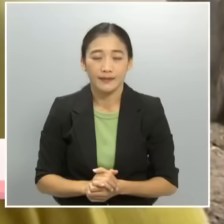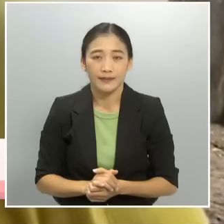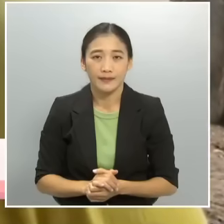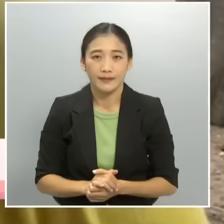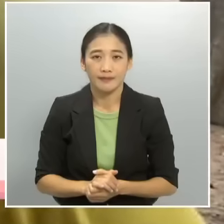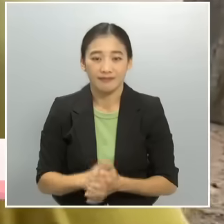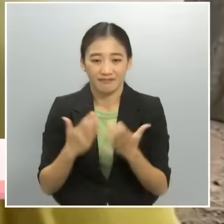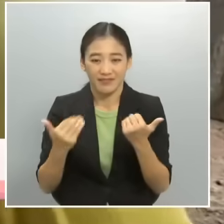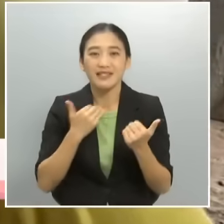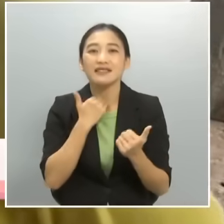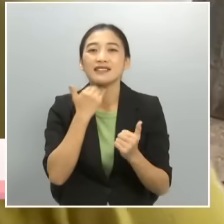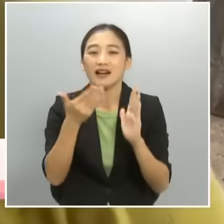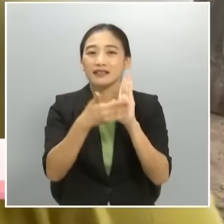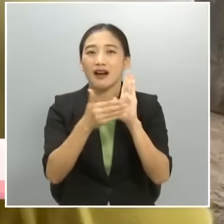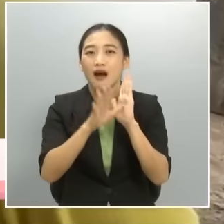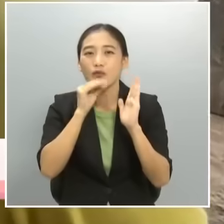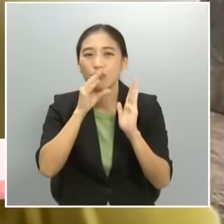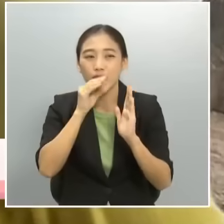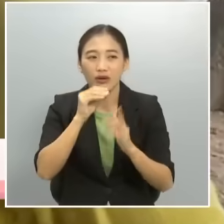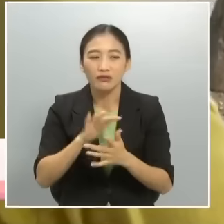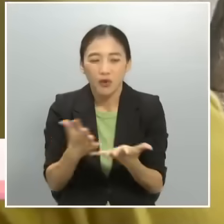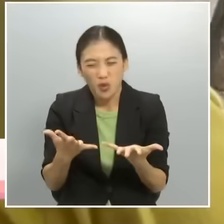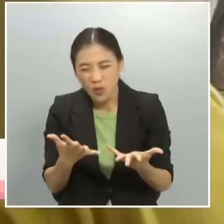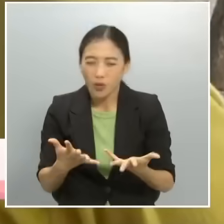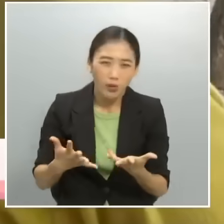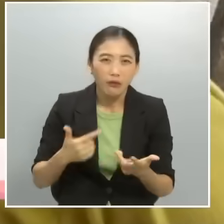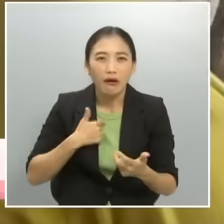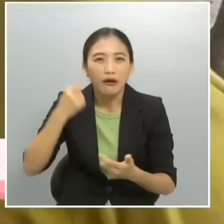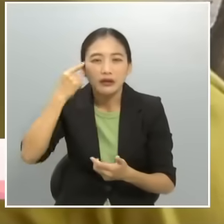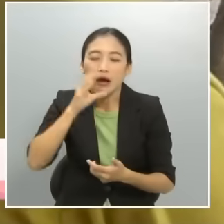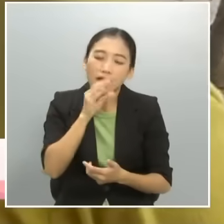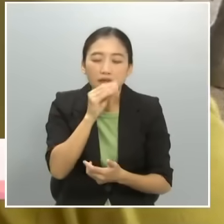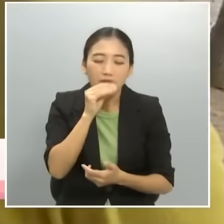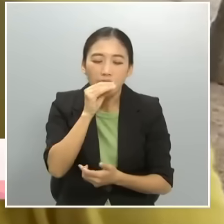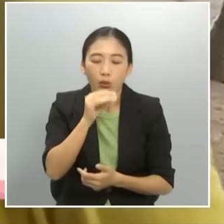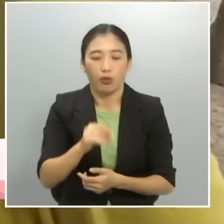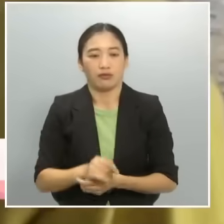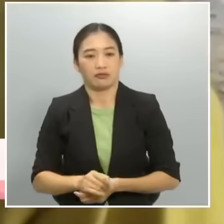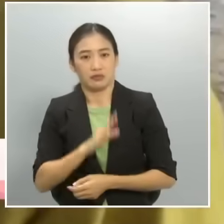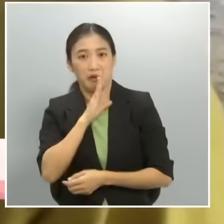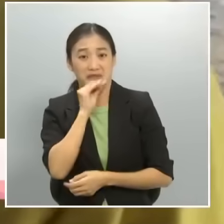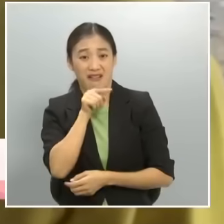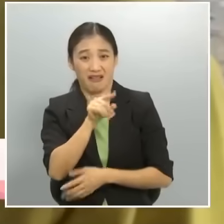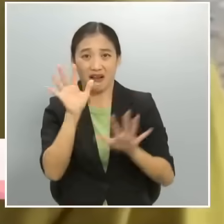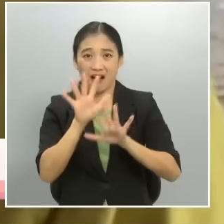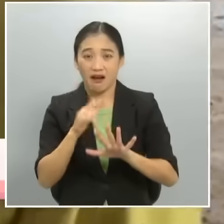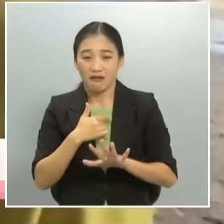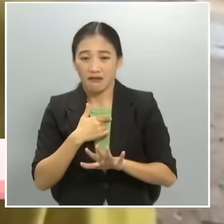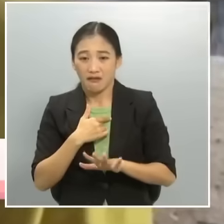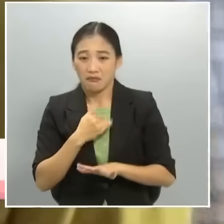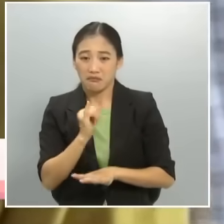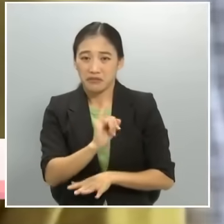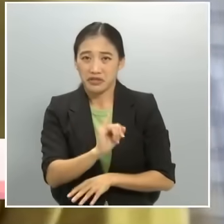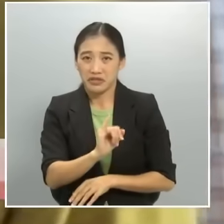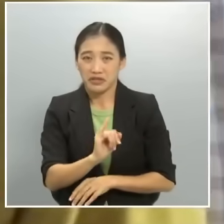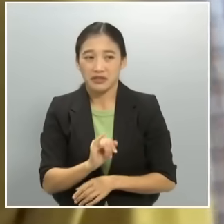โอ๊ยจะๆๆผู้น่ะแบบอาศัยอารมณ์มาก่อนเลยโอ้คำเว้าแบบนี้มันบ่แม่นมิตรแล้วข้อยว่ามันไปจักสีว่าได้มันคนเสียสินเน